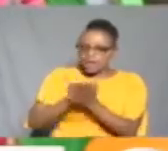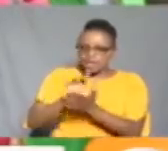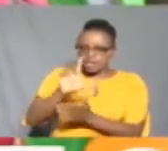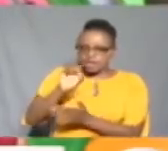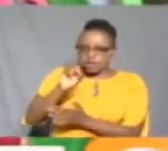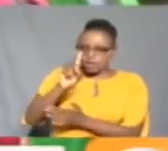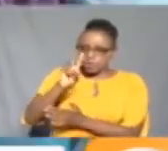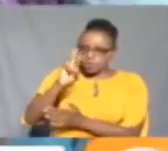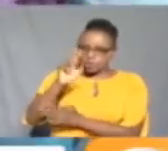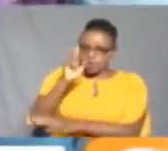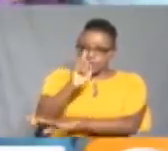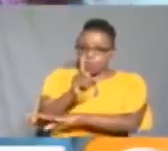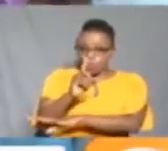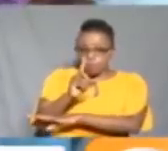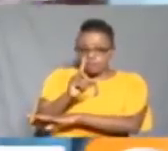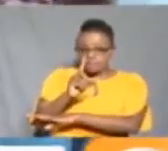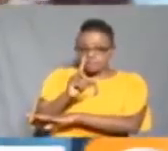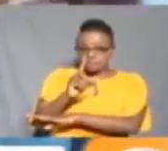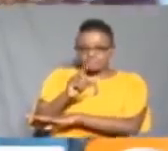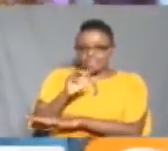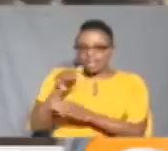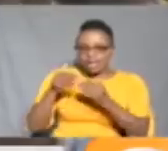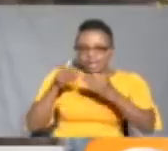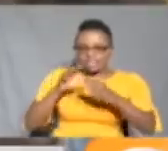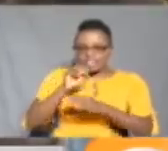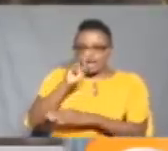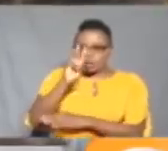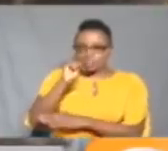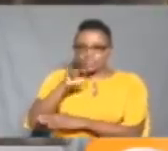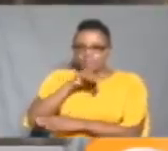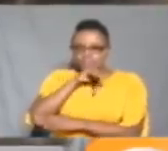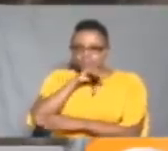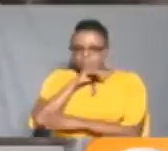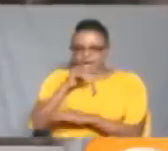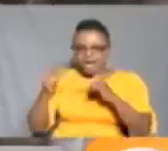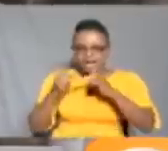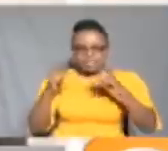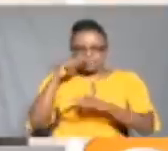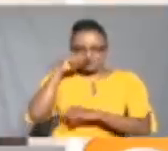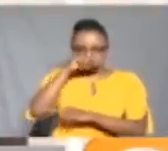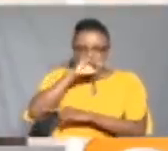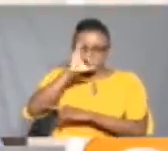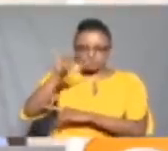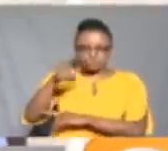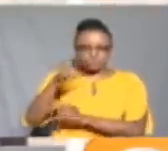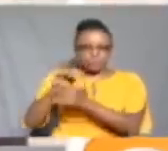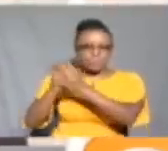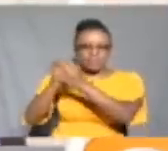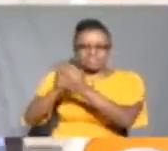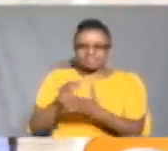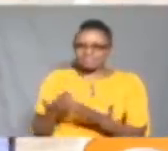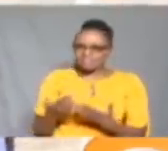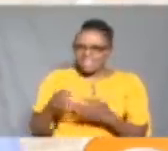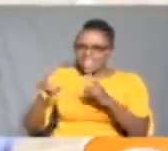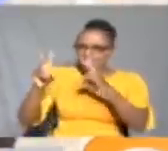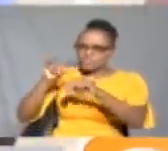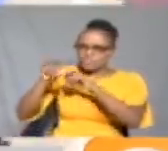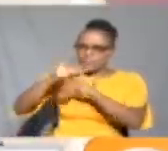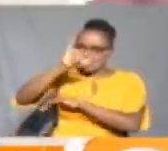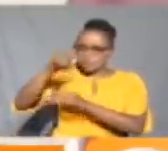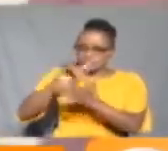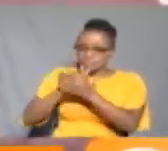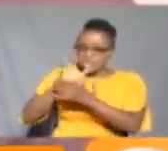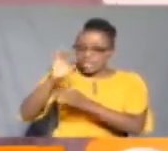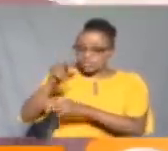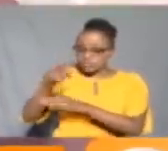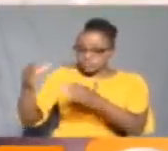huku akimuonya kinara wa ODM Raila Odinga dhidi ya kuingilia siasa za Jubilee. Mambo ya Jubilee, kama wewe